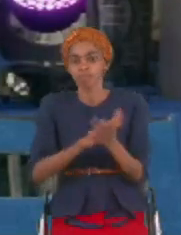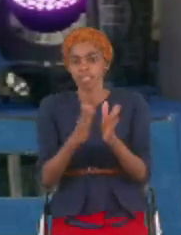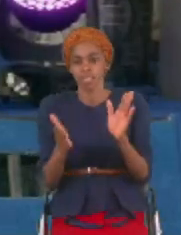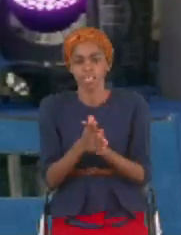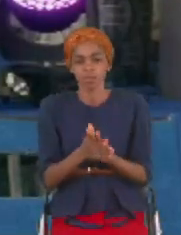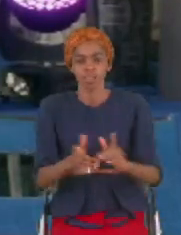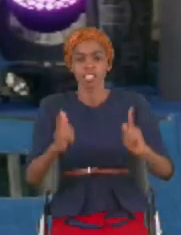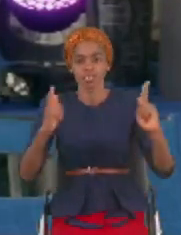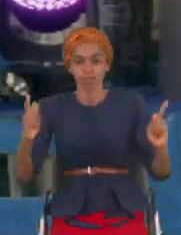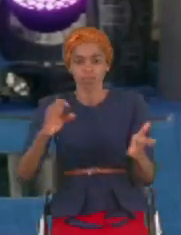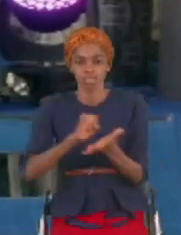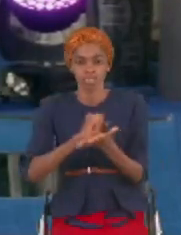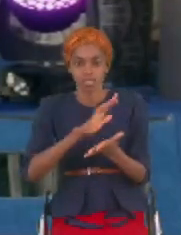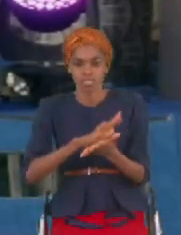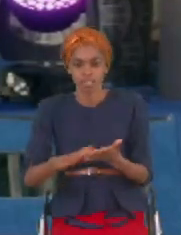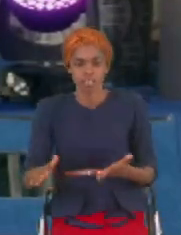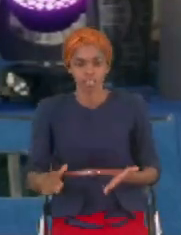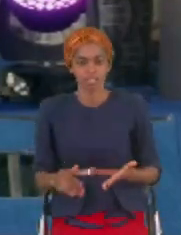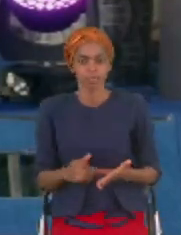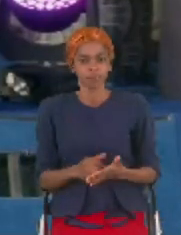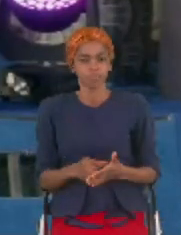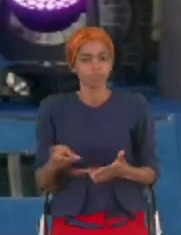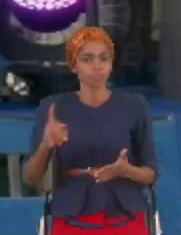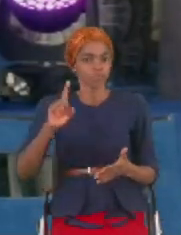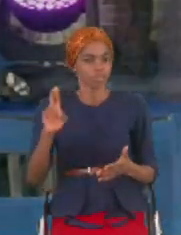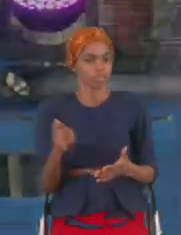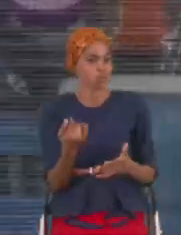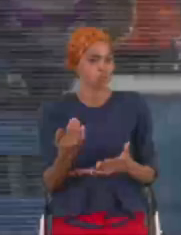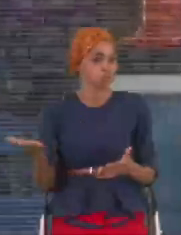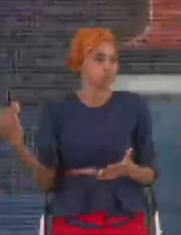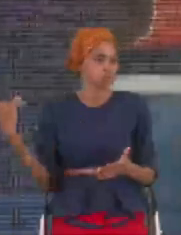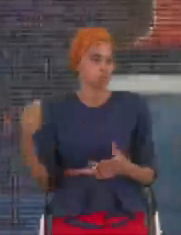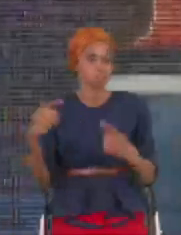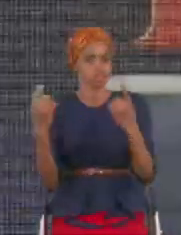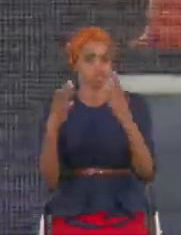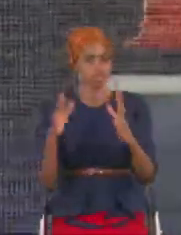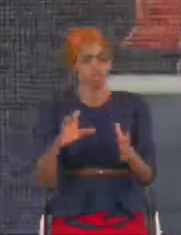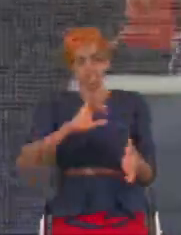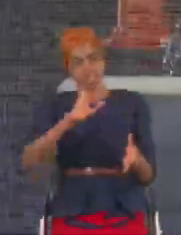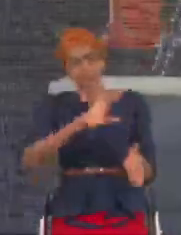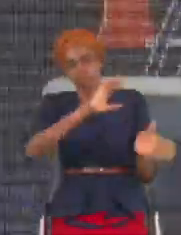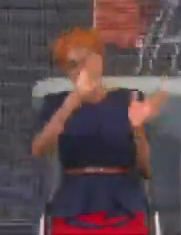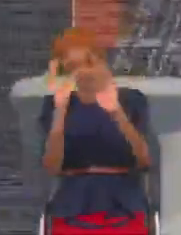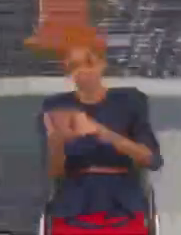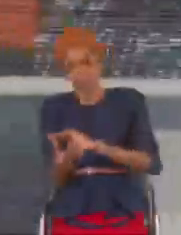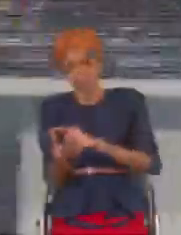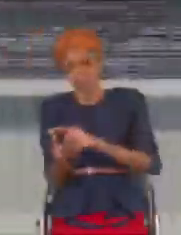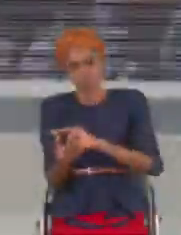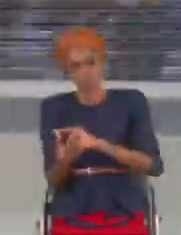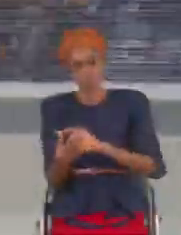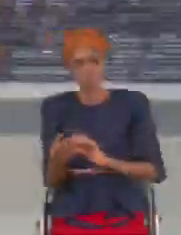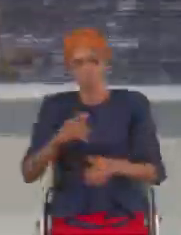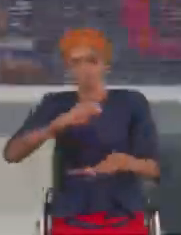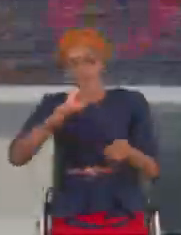ina il est un péché sauver converti transformer